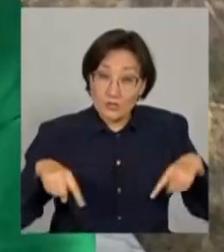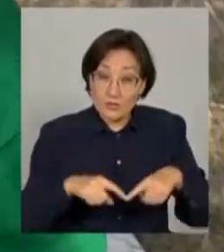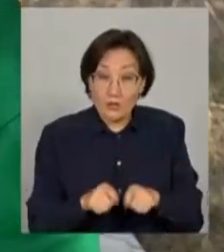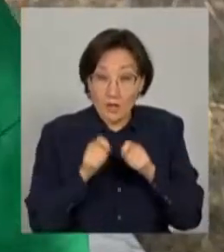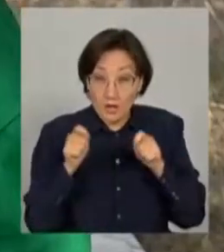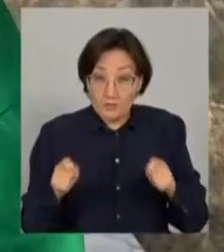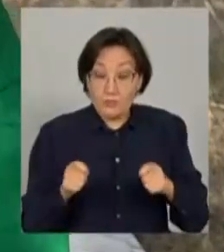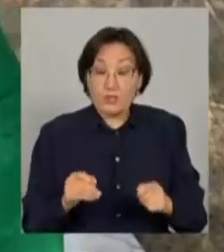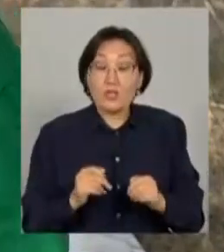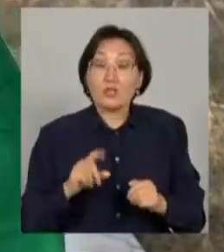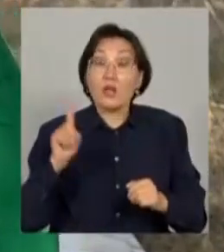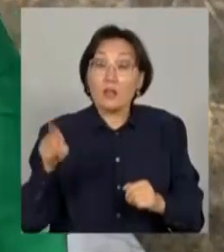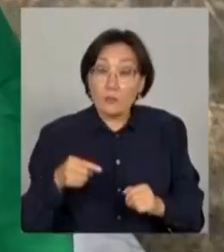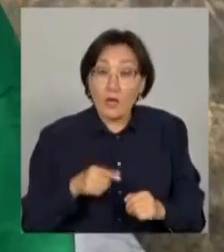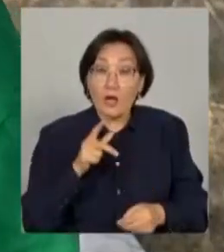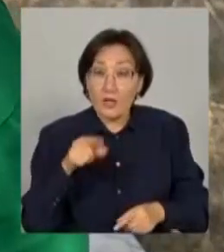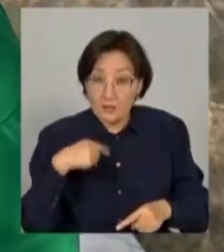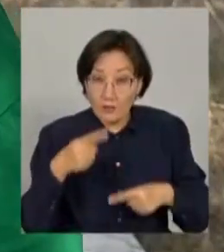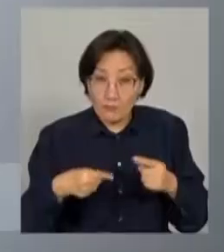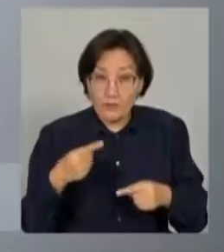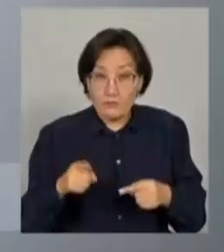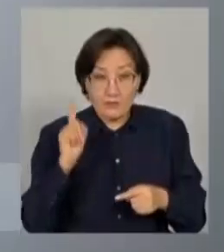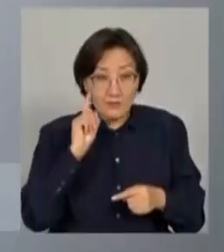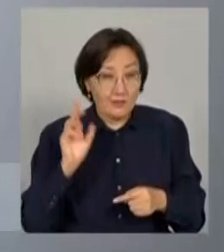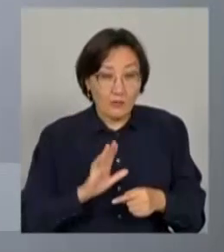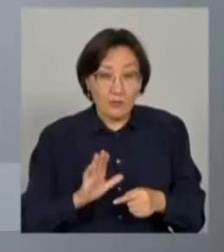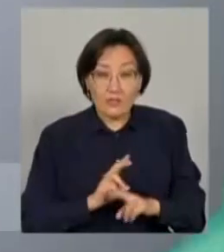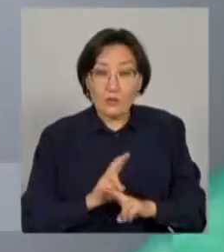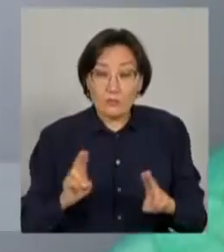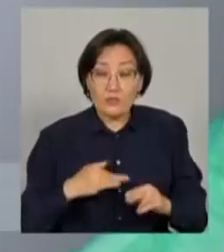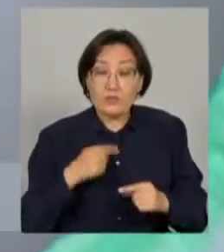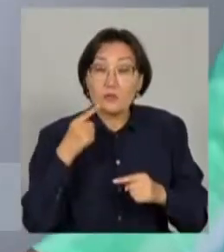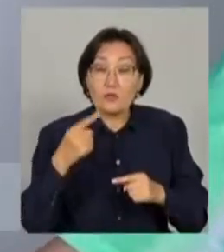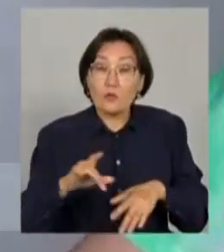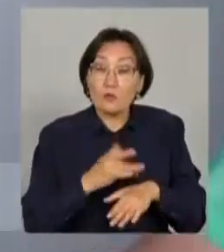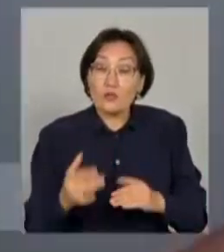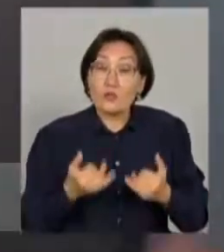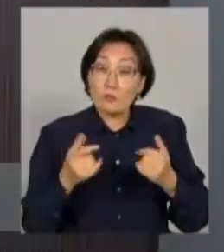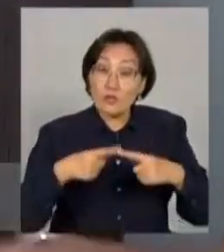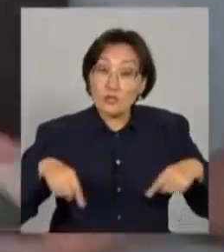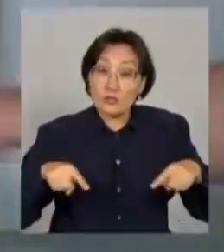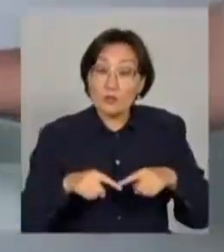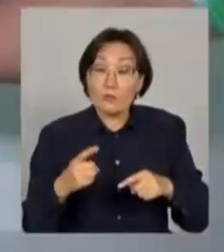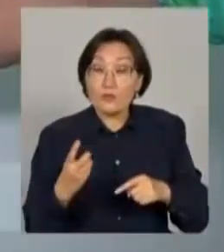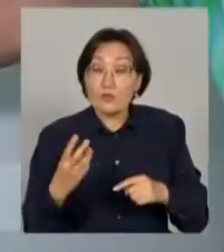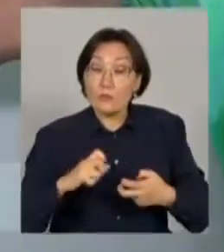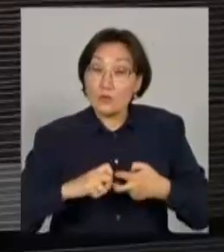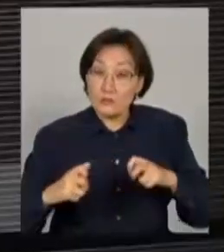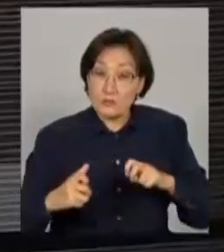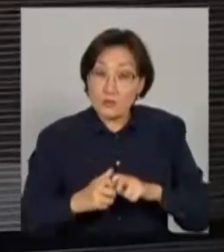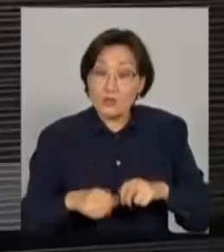жете алмай жүрміз, айтамыз, тыңдамайды бізді. Қаладан қашық орналасқан қызмет көрсету орталығындағы бір қатар